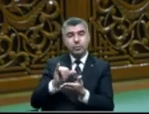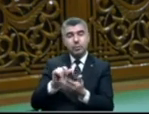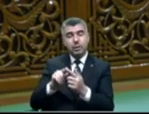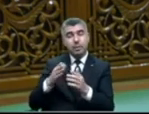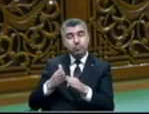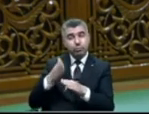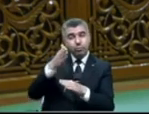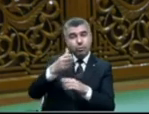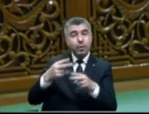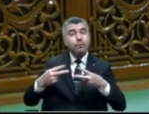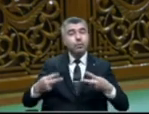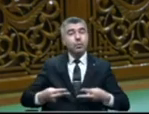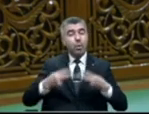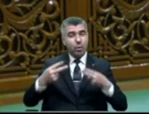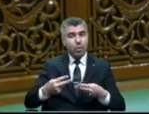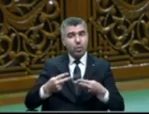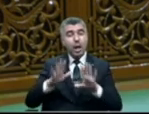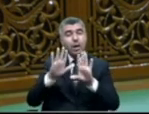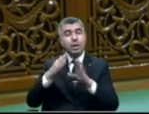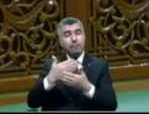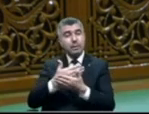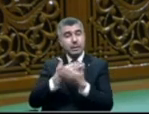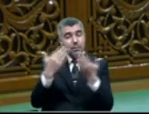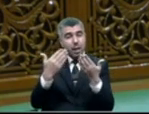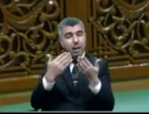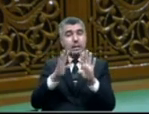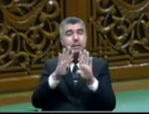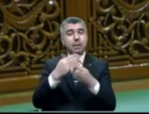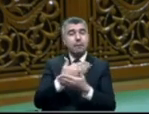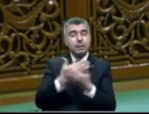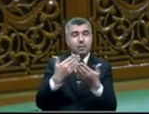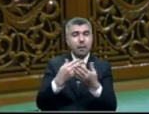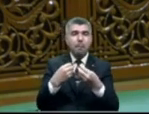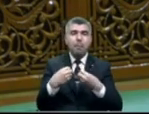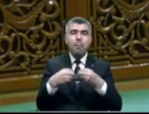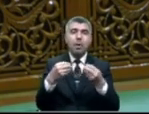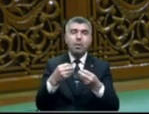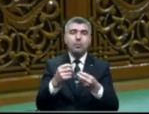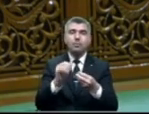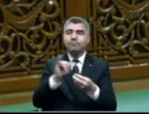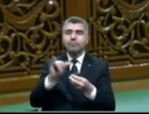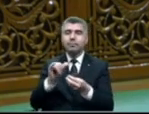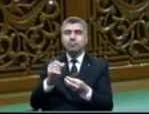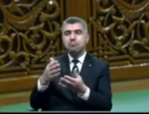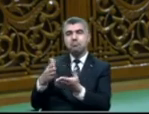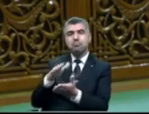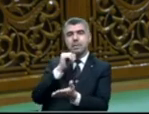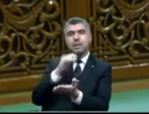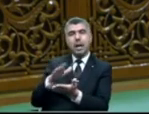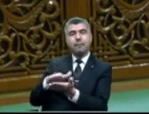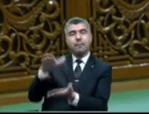كيجي للسوق العشرة الصباح ولا الثمانية ما باعش، يخصو يبيع باش ما يكل، لأن ما عندوش فين يحط السلعة ديالو حتى